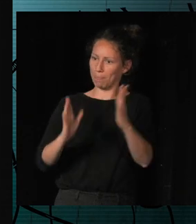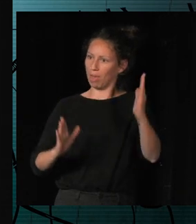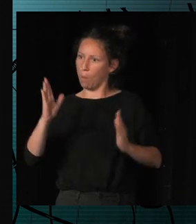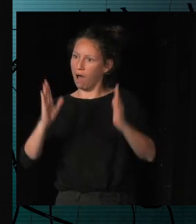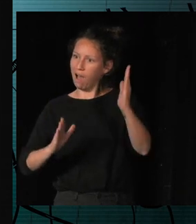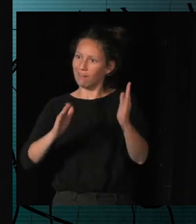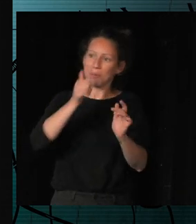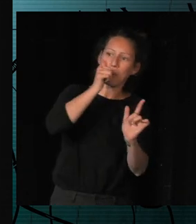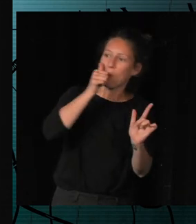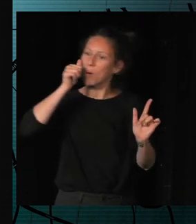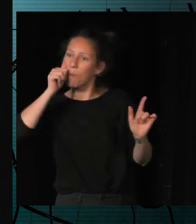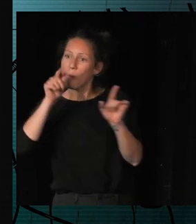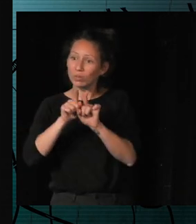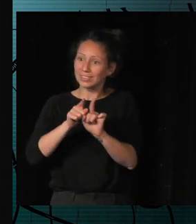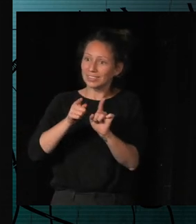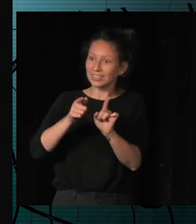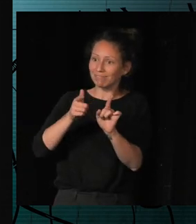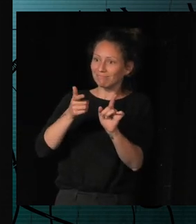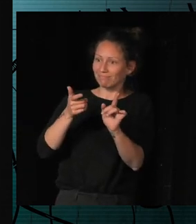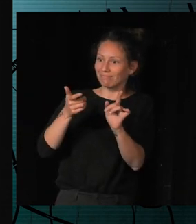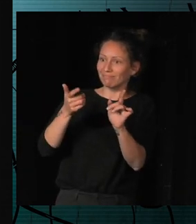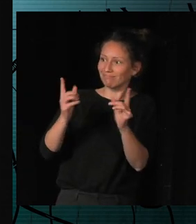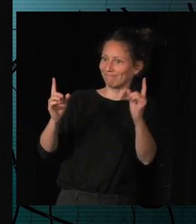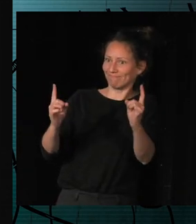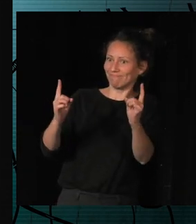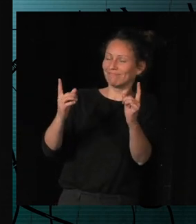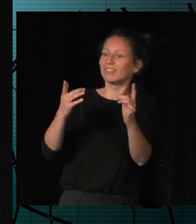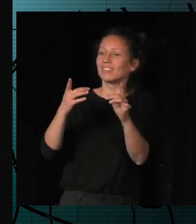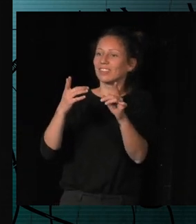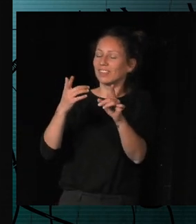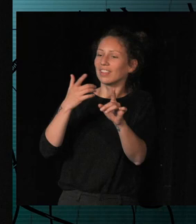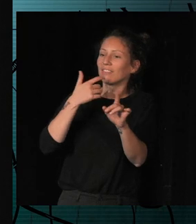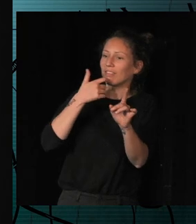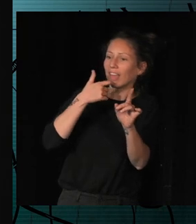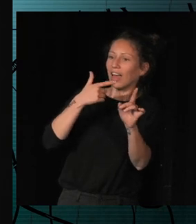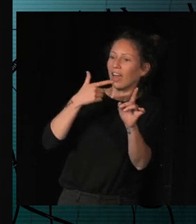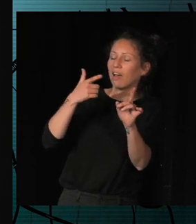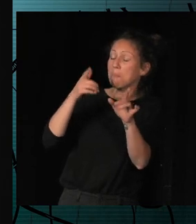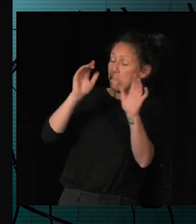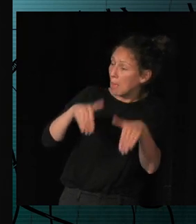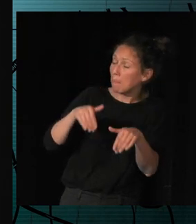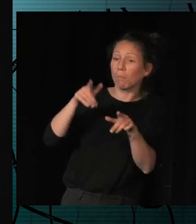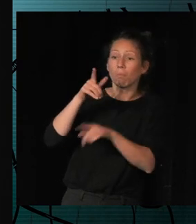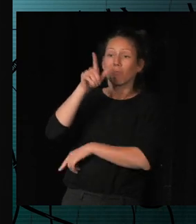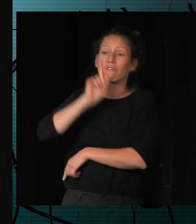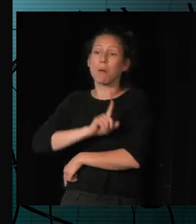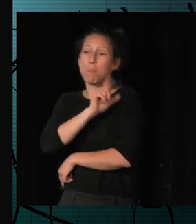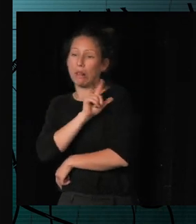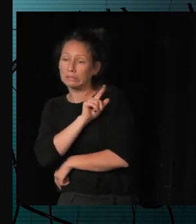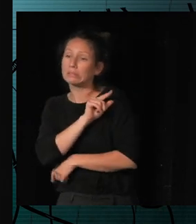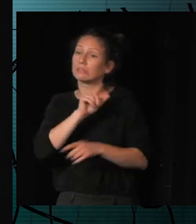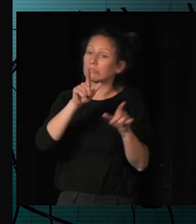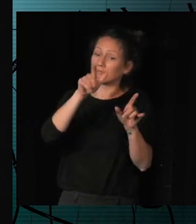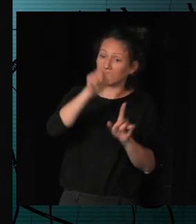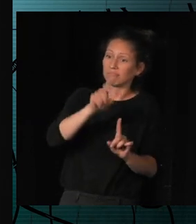sib et rose se ressemblent beaucoup elle-même et que mis à part le fait qu'elles sont lookées différemment et qu'il y en a une que les cheveux un peu plus longs bon globalement